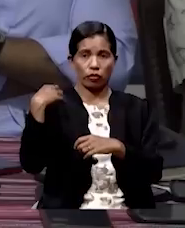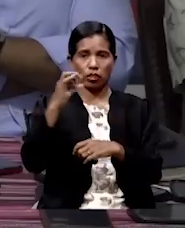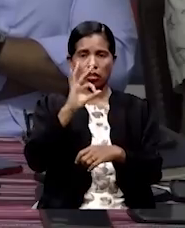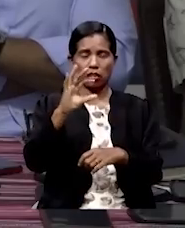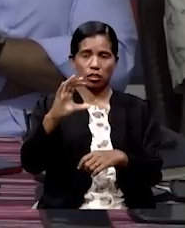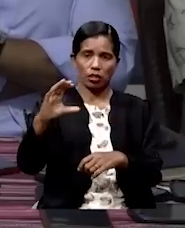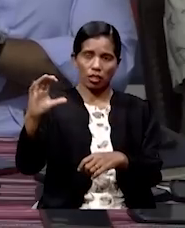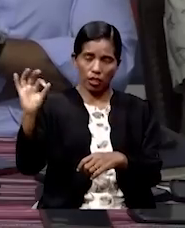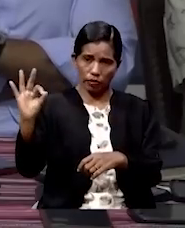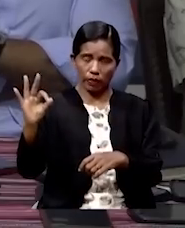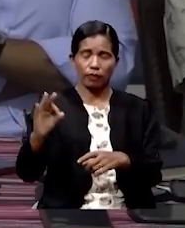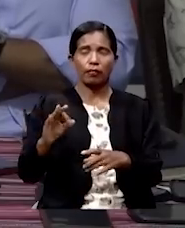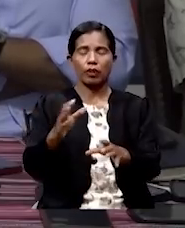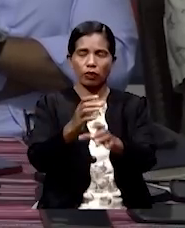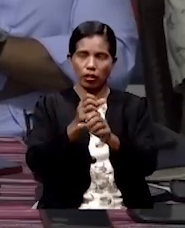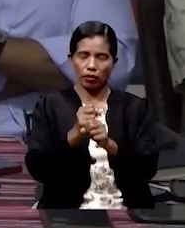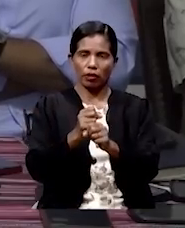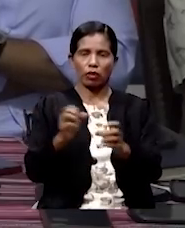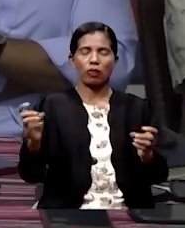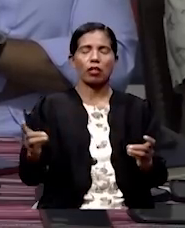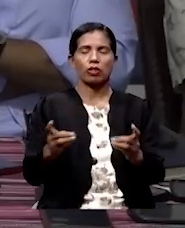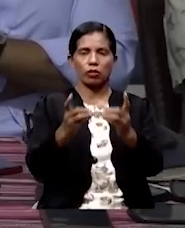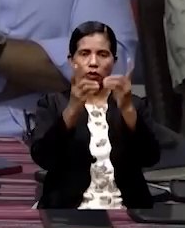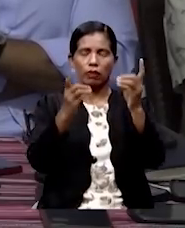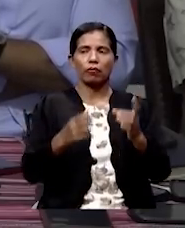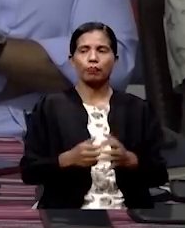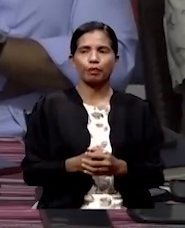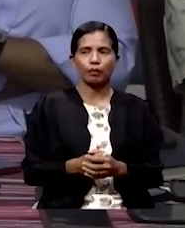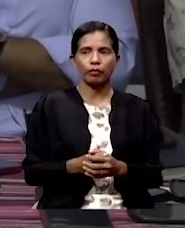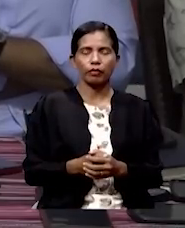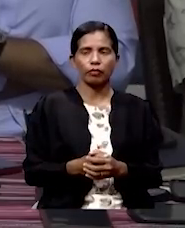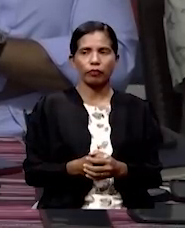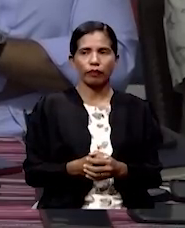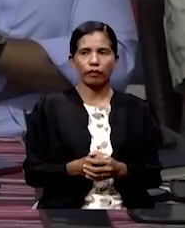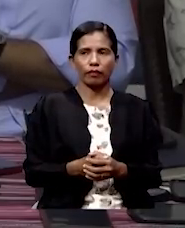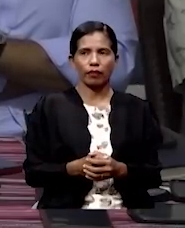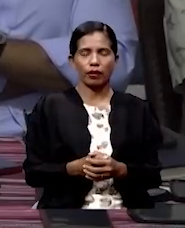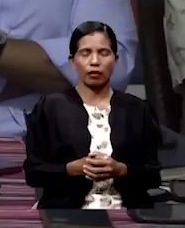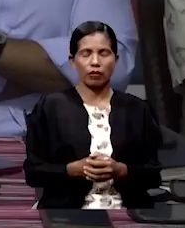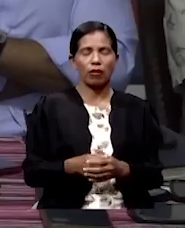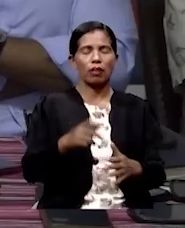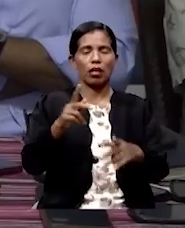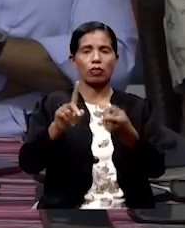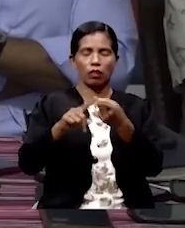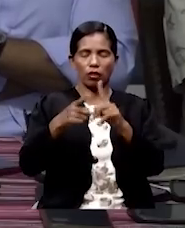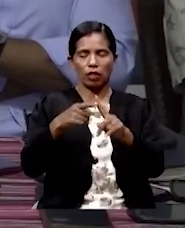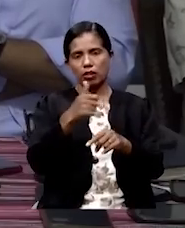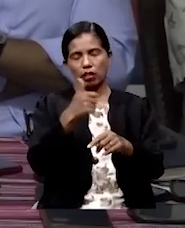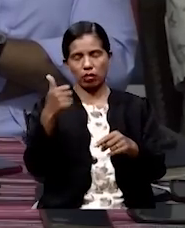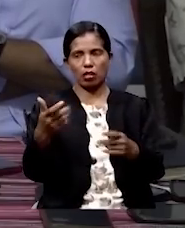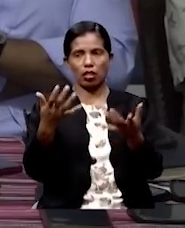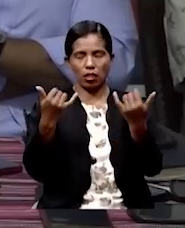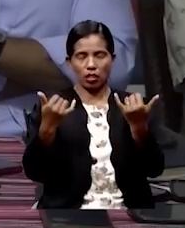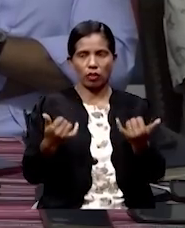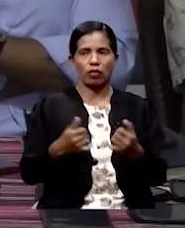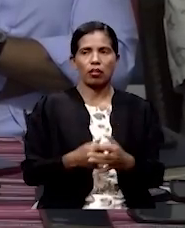adau, ca compete, o hau nia camarat si raselu, ki agora